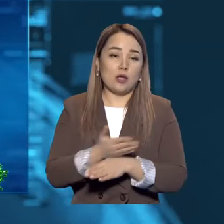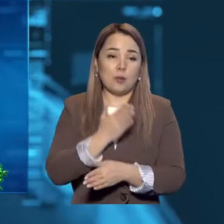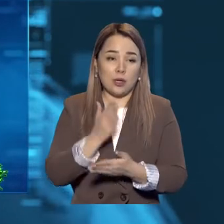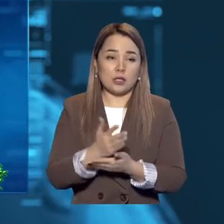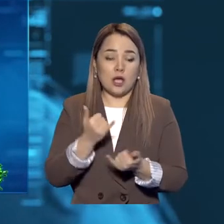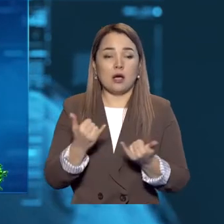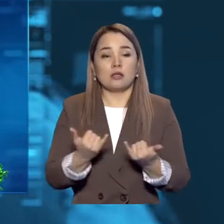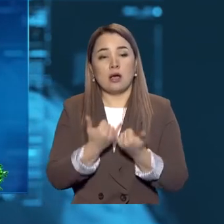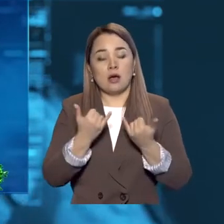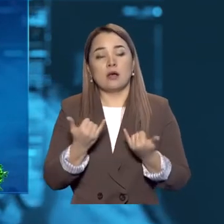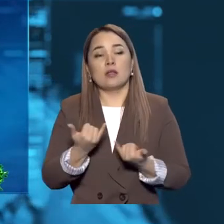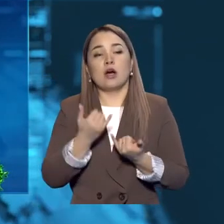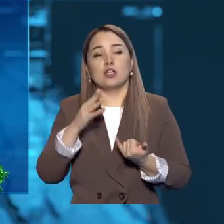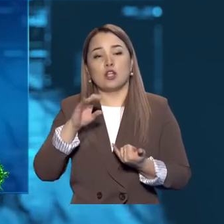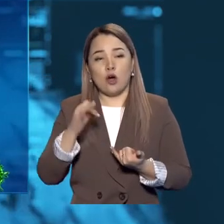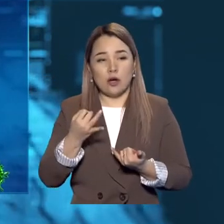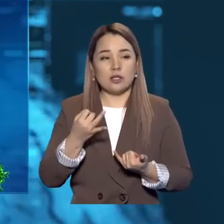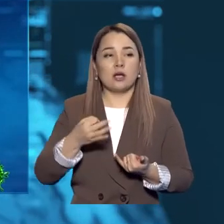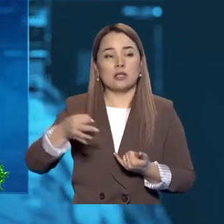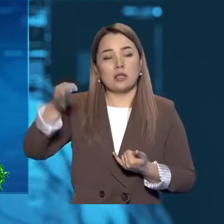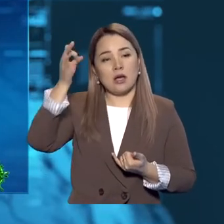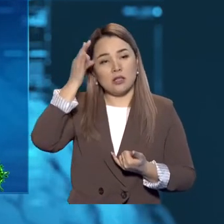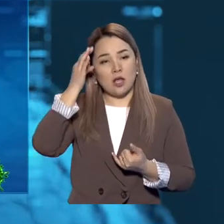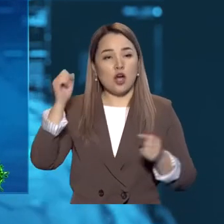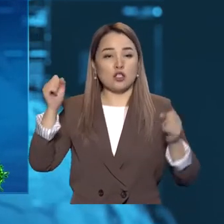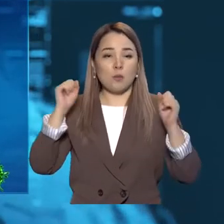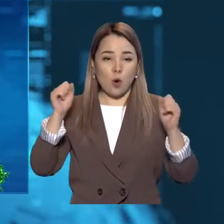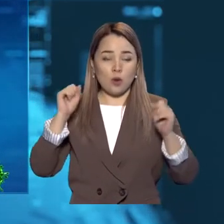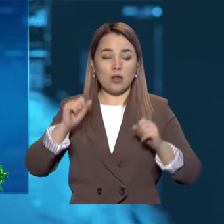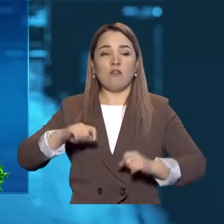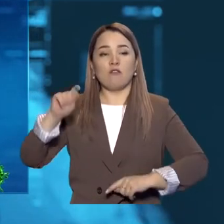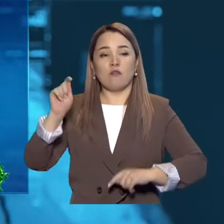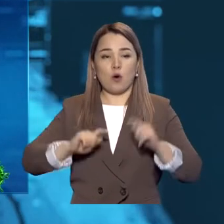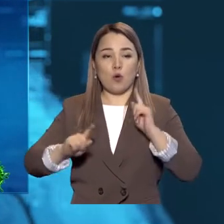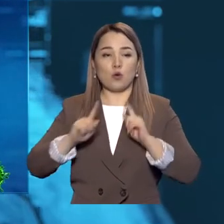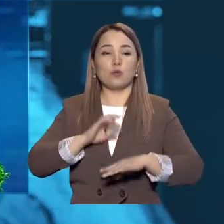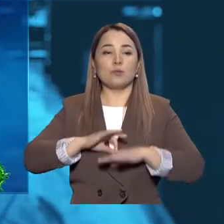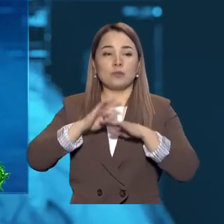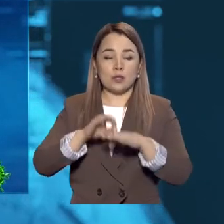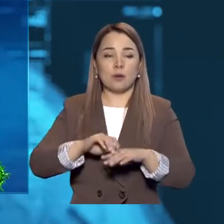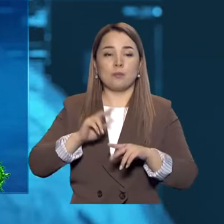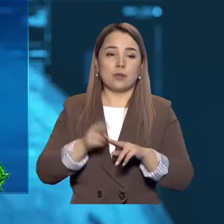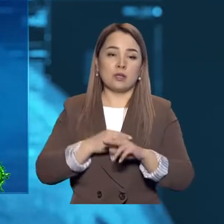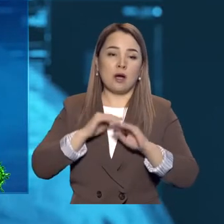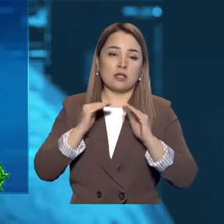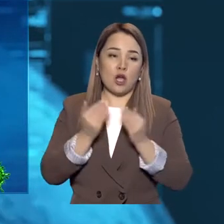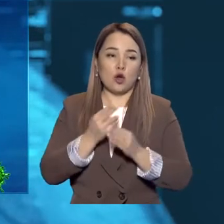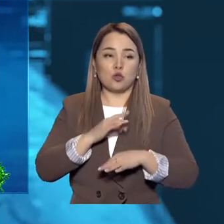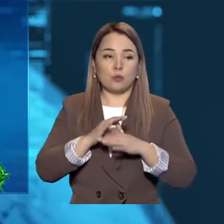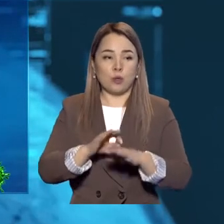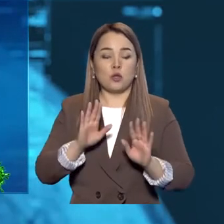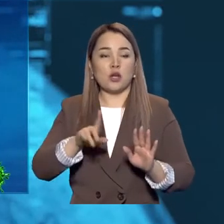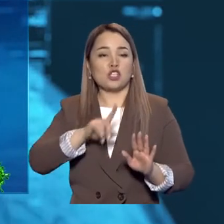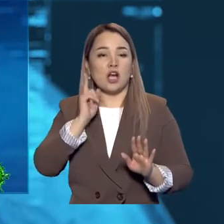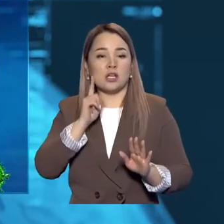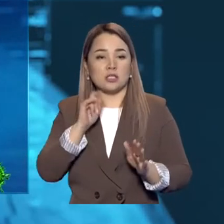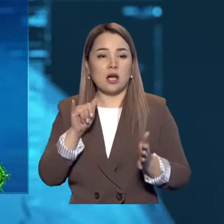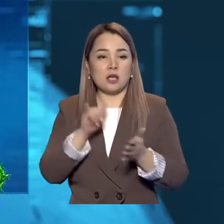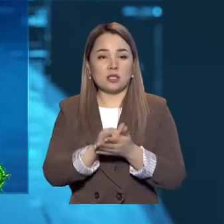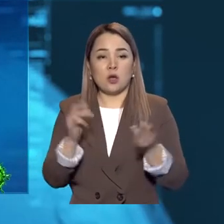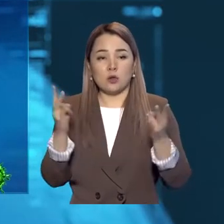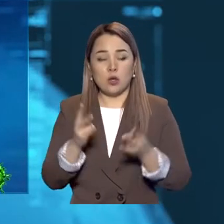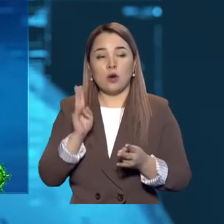Әрі той мен еске алу, спорт шаралары, көрмелер, форумдар шектеусіз өткізіледі. Тек келушілердің мәртебесі жасыл болуы тиіс.